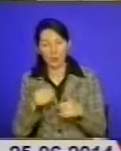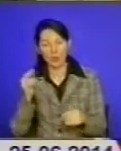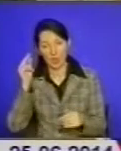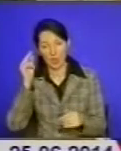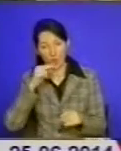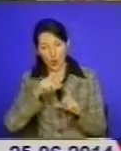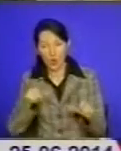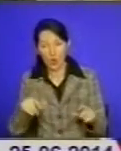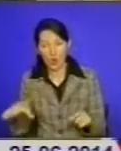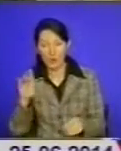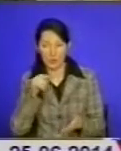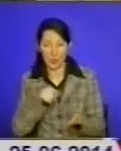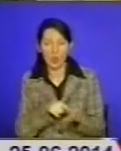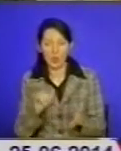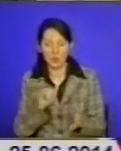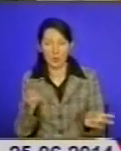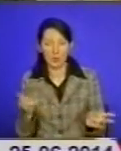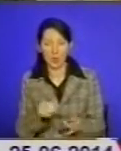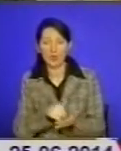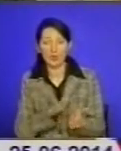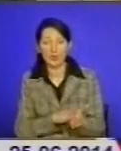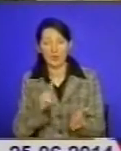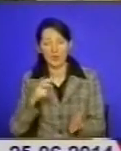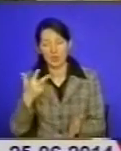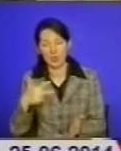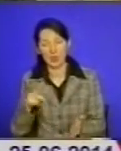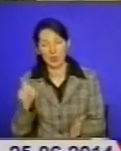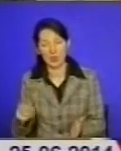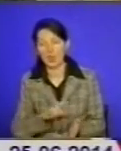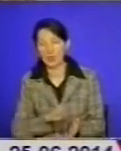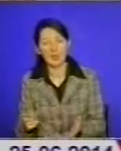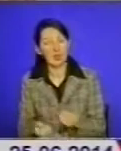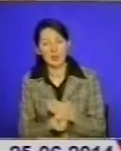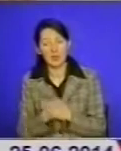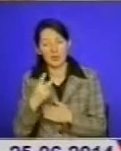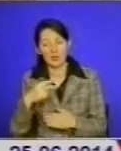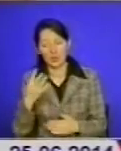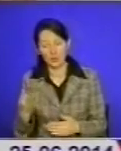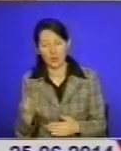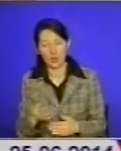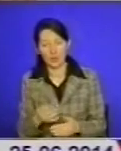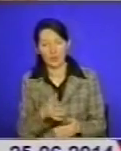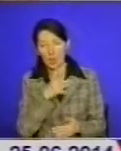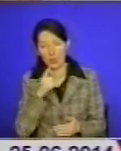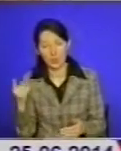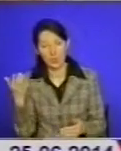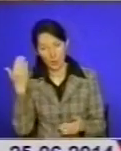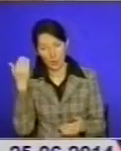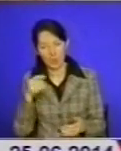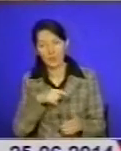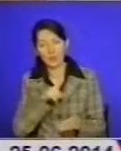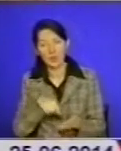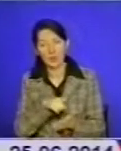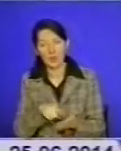треба. Зареєстрованих 230 чоловік, не з'явилося 24. Під час попередніх тестувань кількість випускників, які